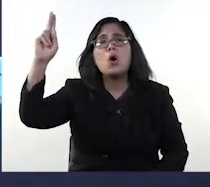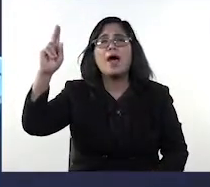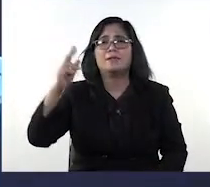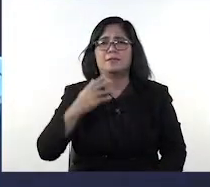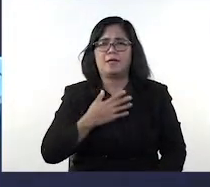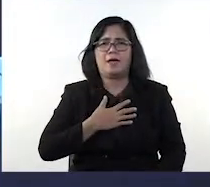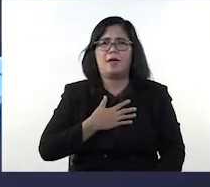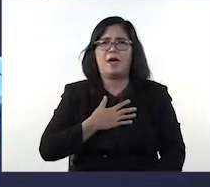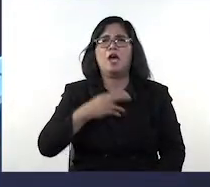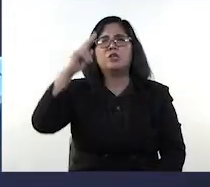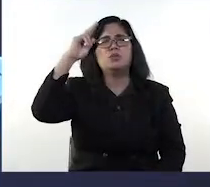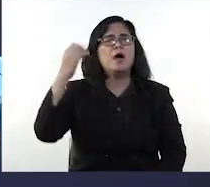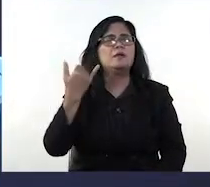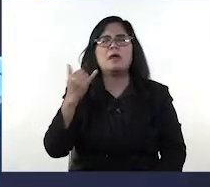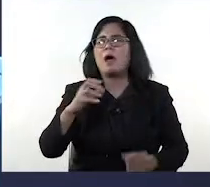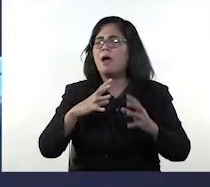hai isse gregg